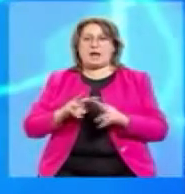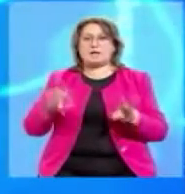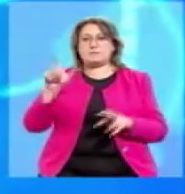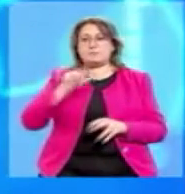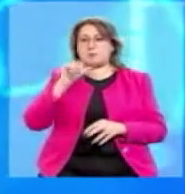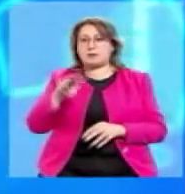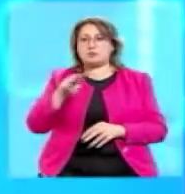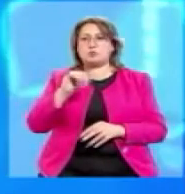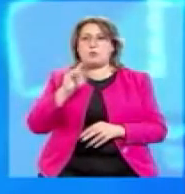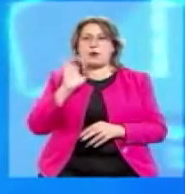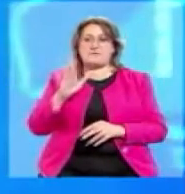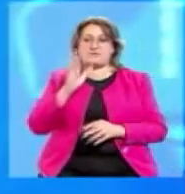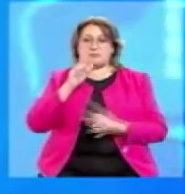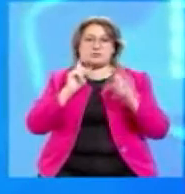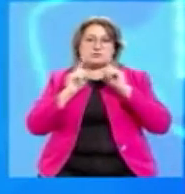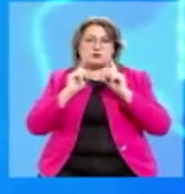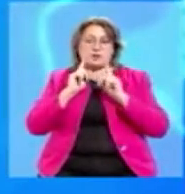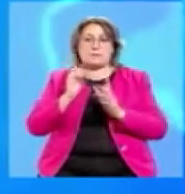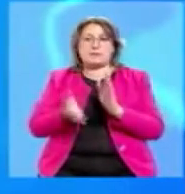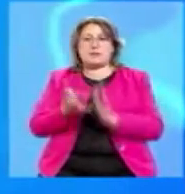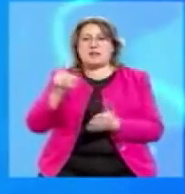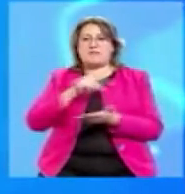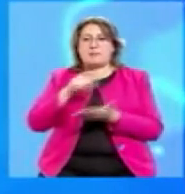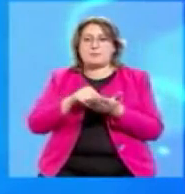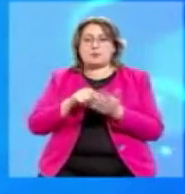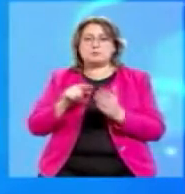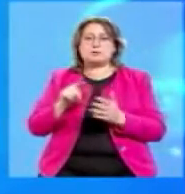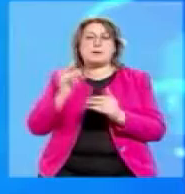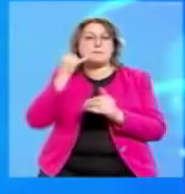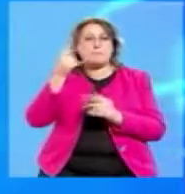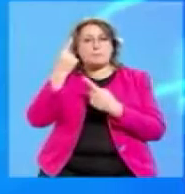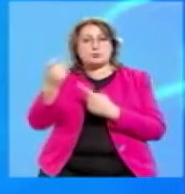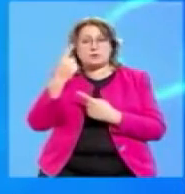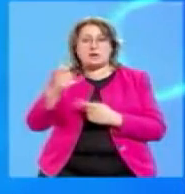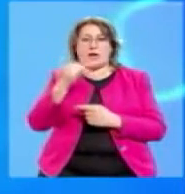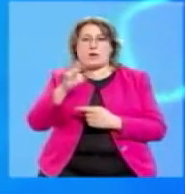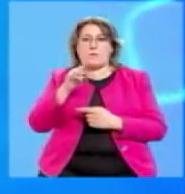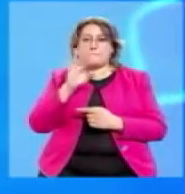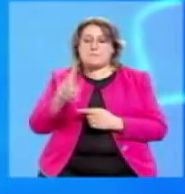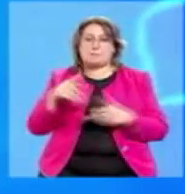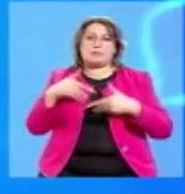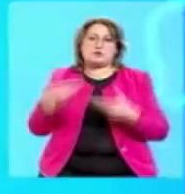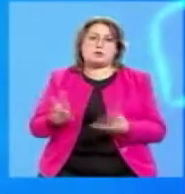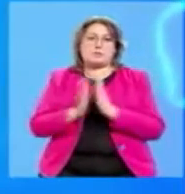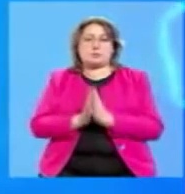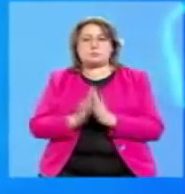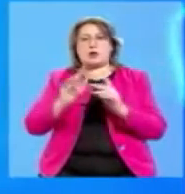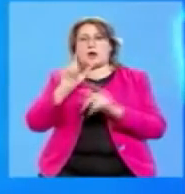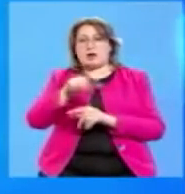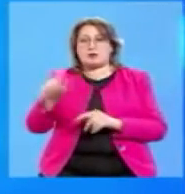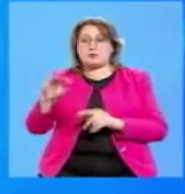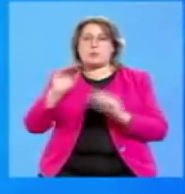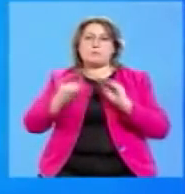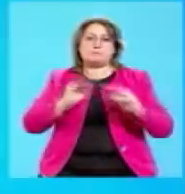Аким Костанай Марат Жундубаев в ходе аппаратного совещания поднял вопрос поступления в ситуационный центр Айкомек предложений и просьб горожан по